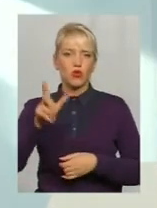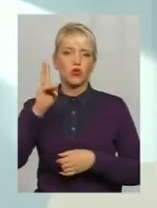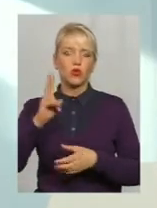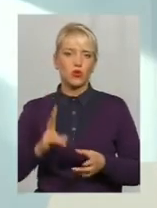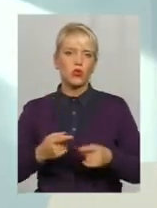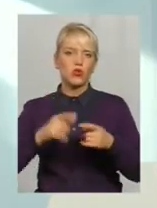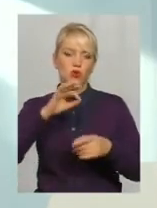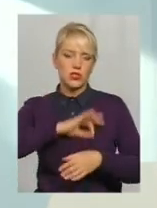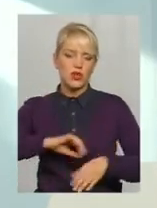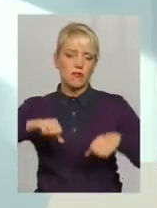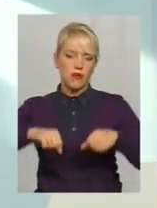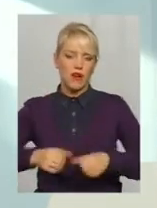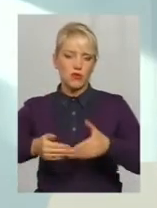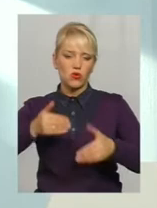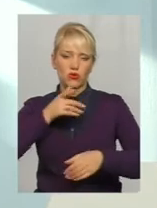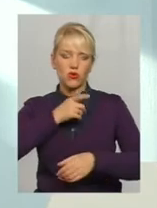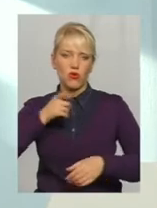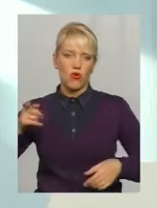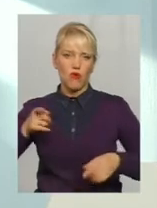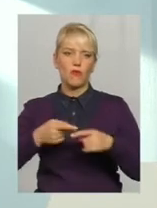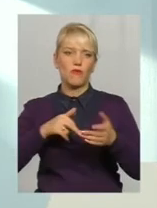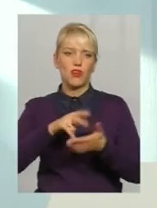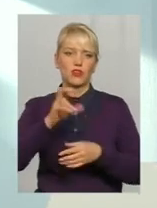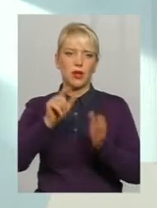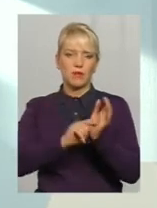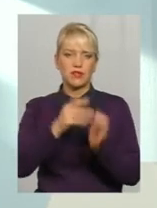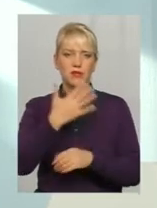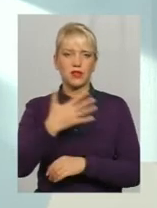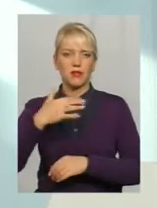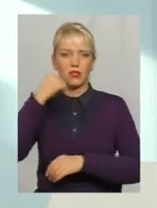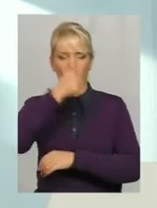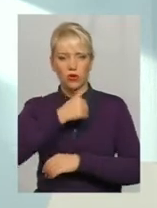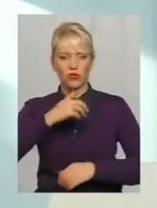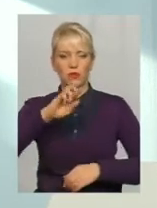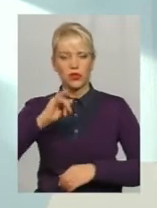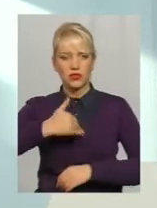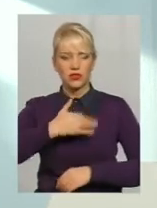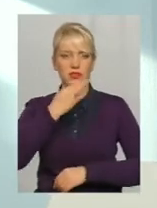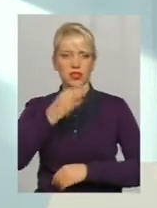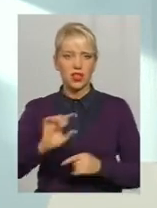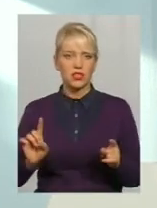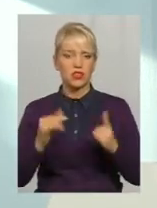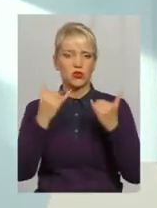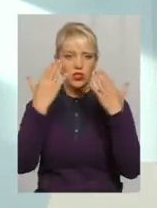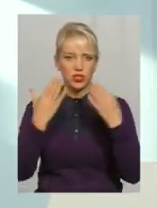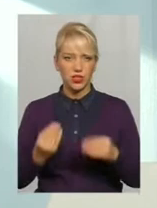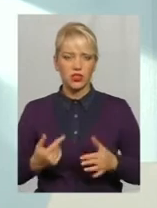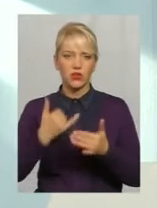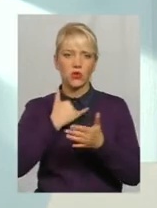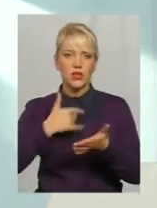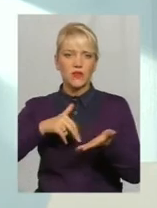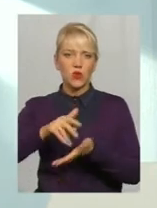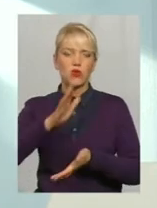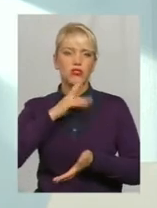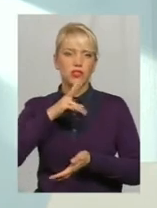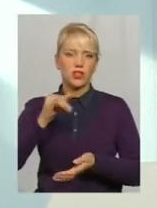правом дострокового виходу на пенсію у 55 років. Хотіла б сказати, що на сьогоднішній день у нас виходять на пенсію жінки у